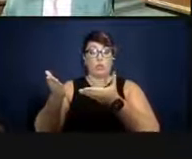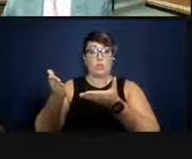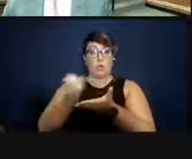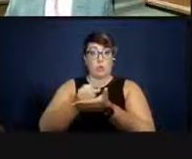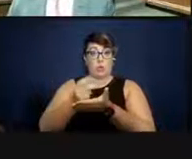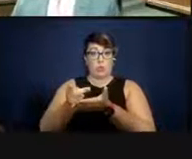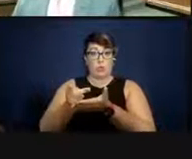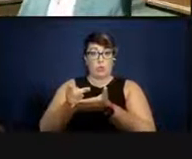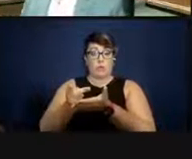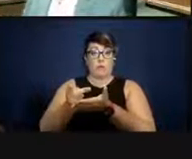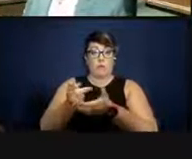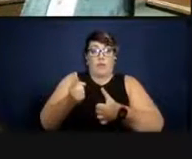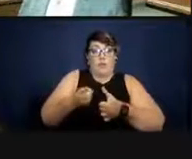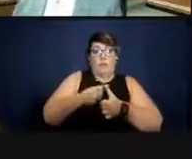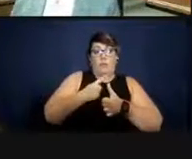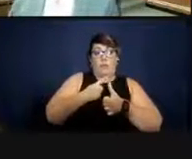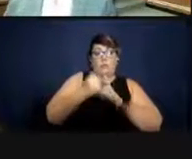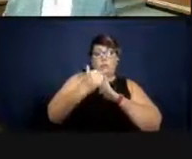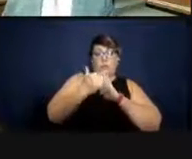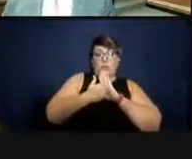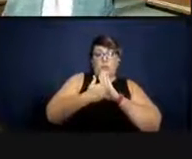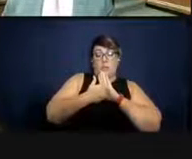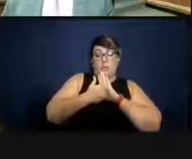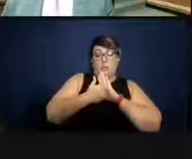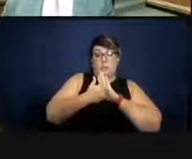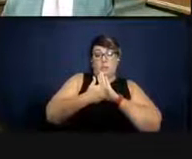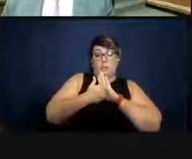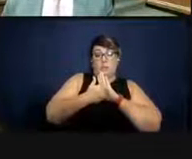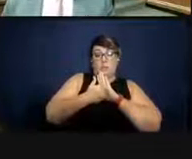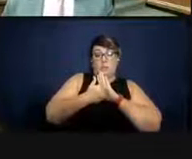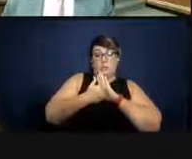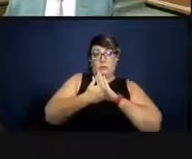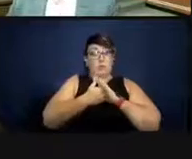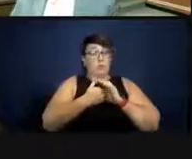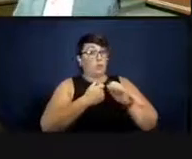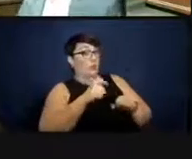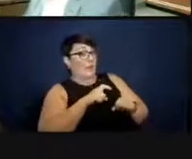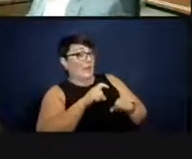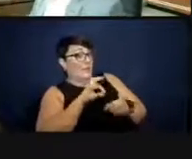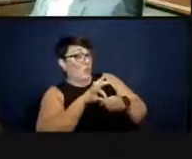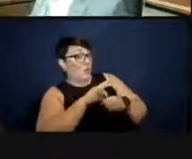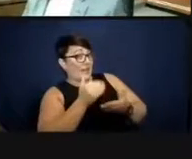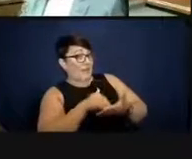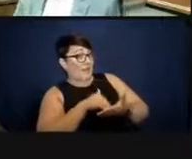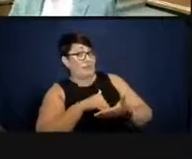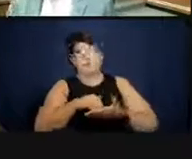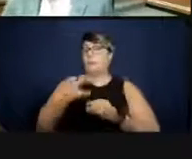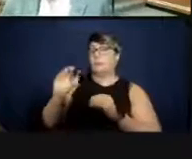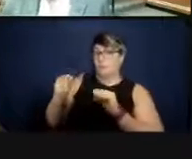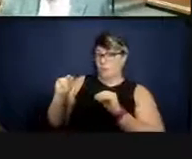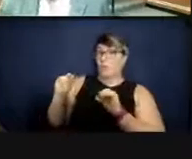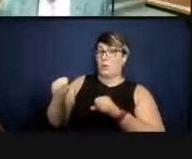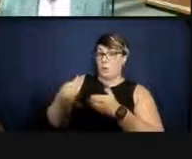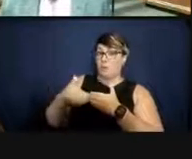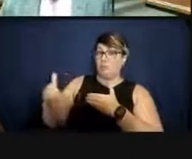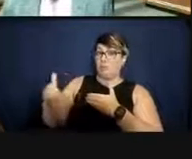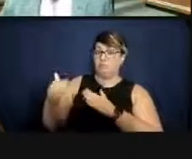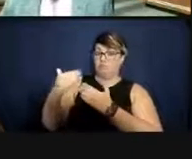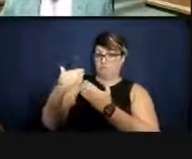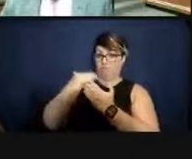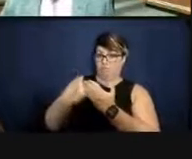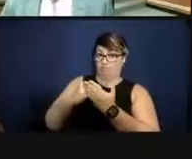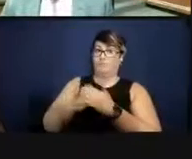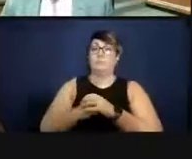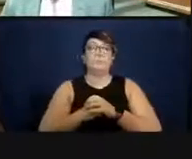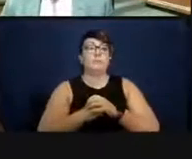هناك طلب بالموافقة على جدول الأعمال كما هو. هل يجب علي أن أحصل على تصويت آخر؟